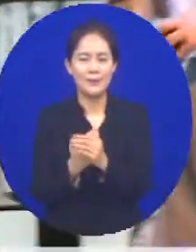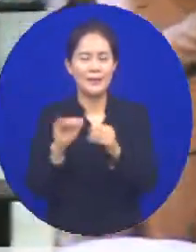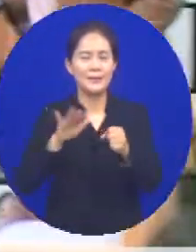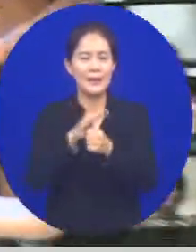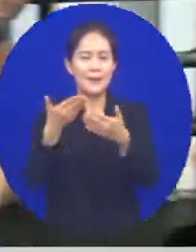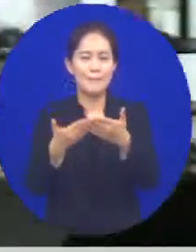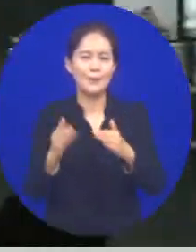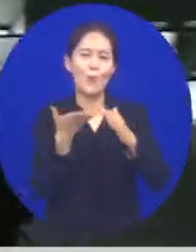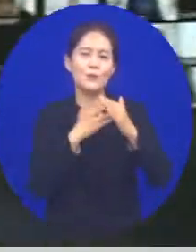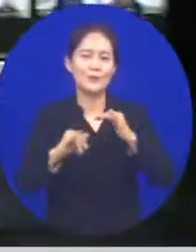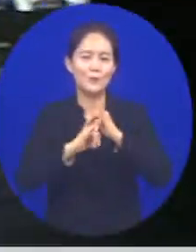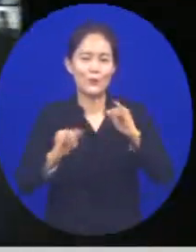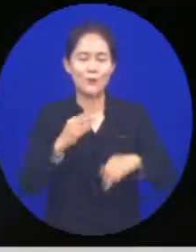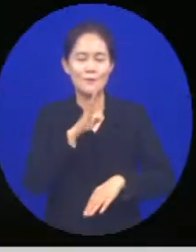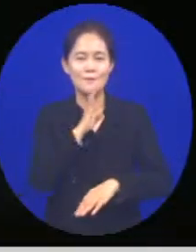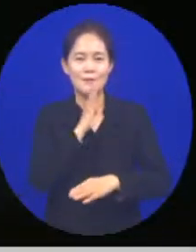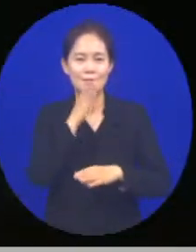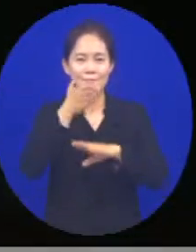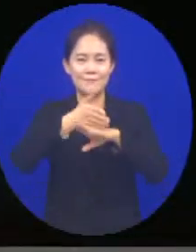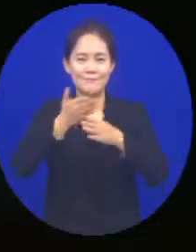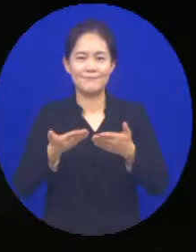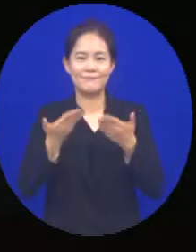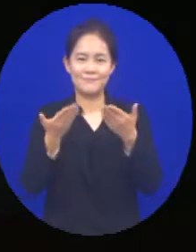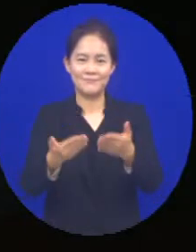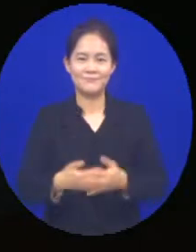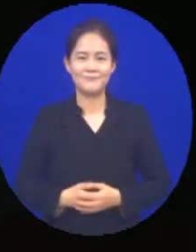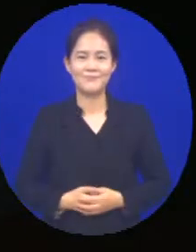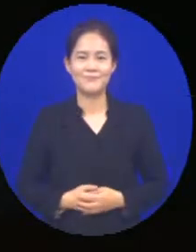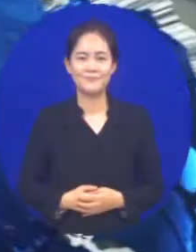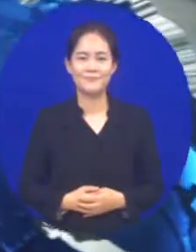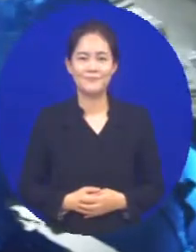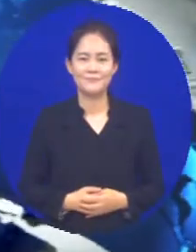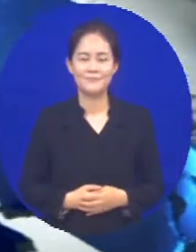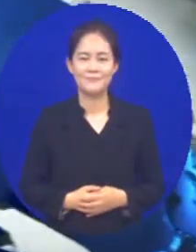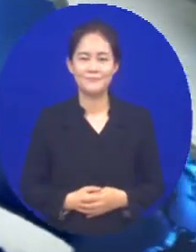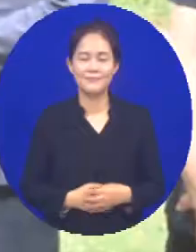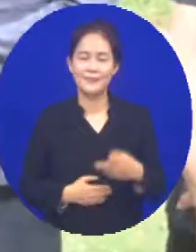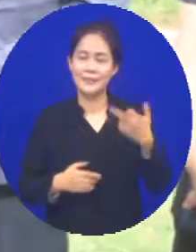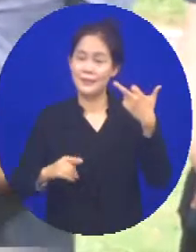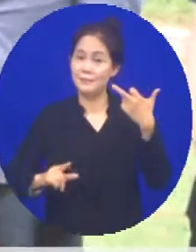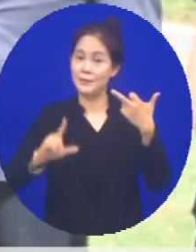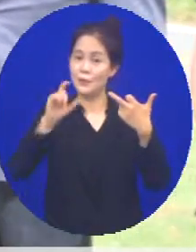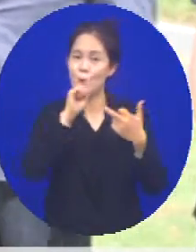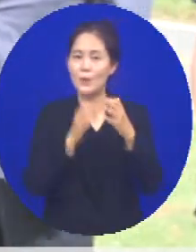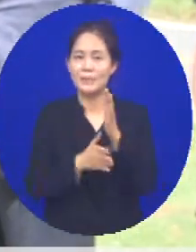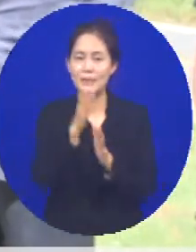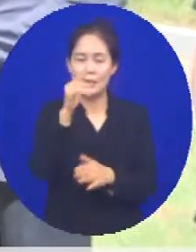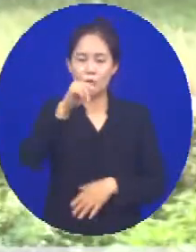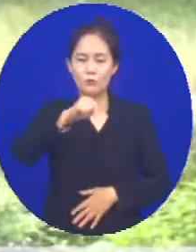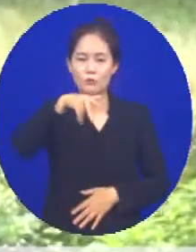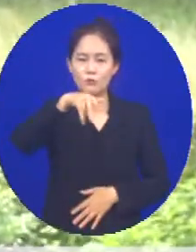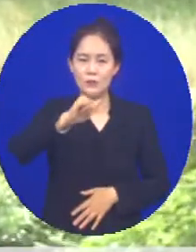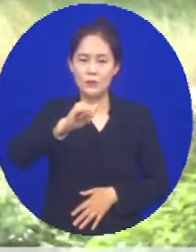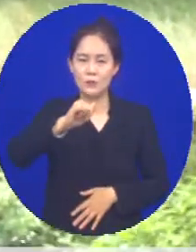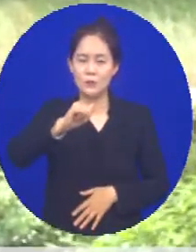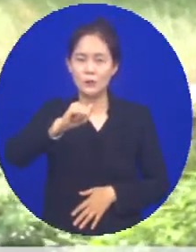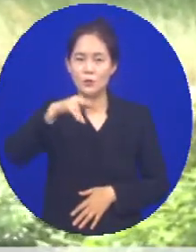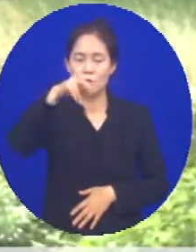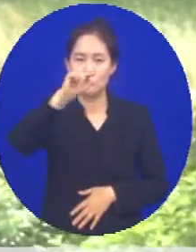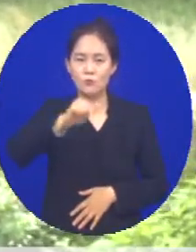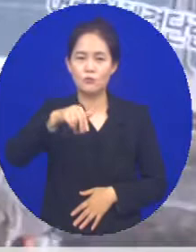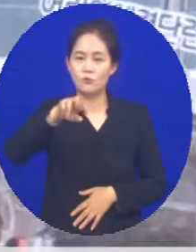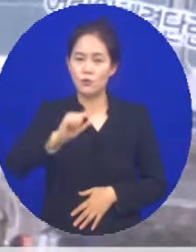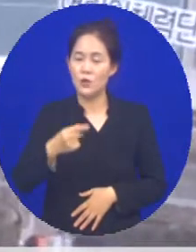공직자가 돼 달라 고 당부했습니다 아 17 109기 시장이 수지구